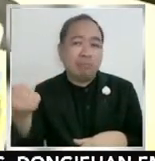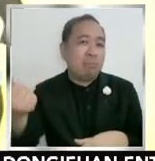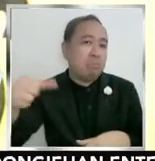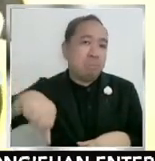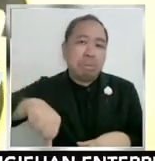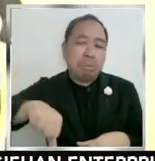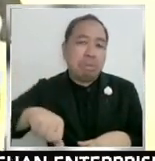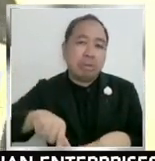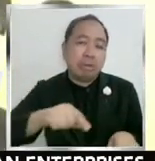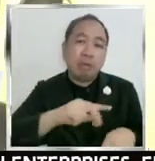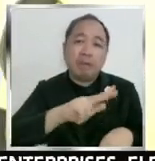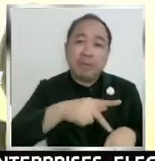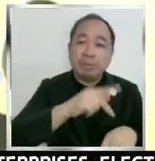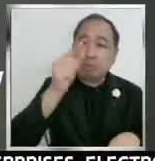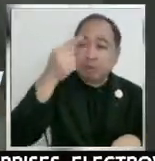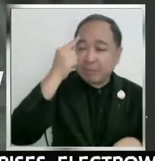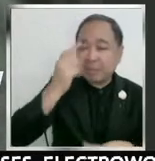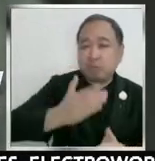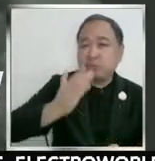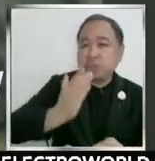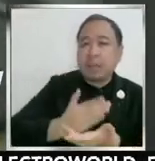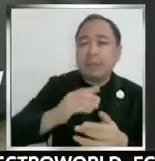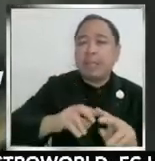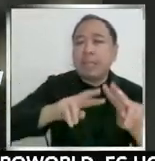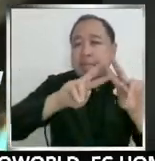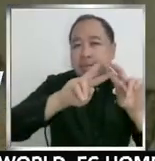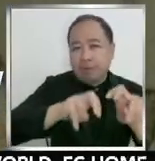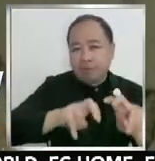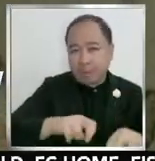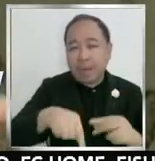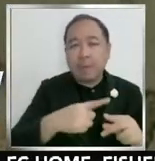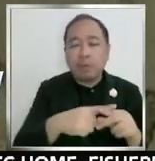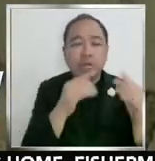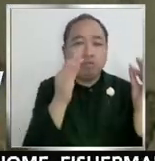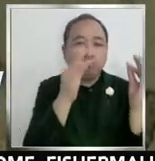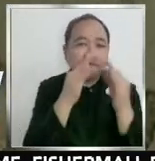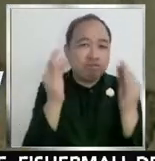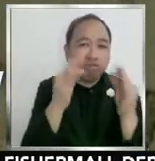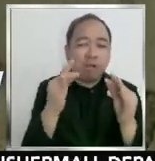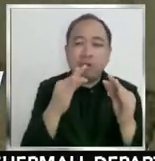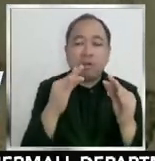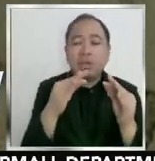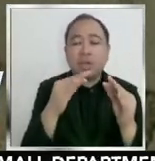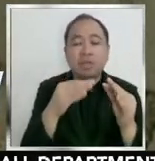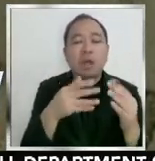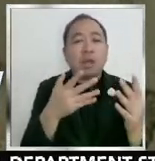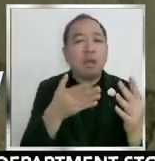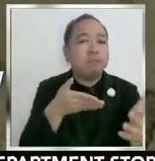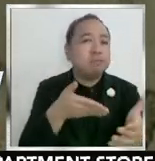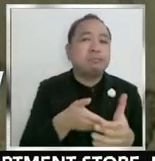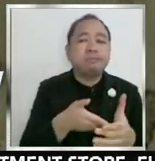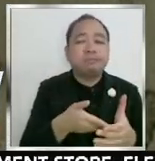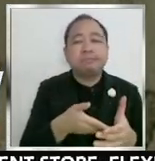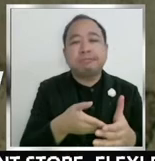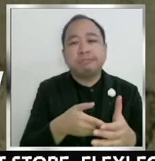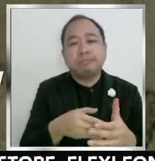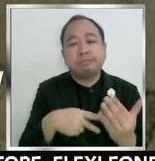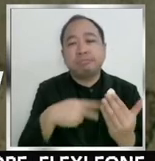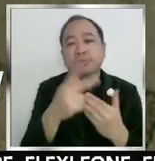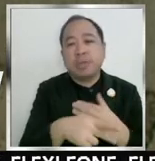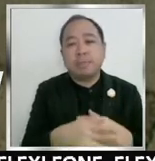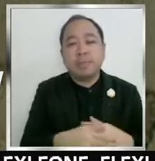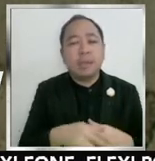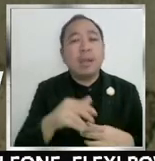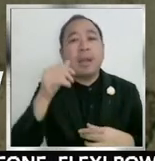Pilipinas na ipatigil ang investigasyon sa gera kontra droga. Kagabi, ang konti nga lang yung ano ko eh. Konti lang yung tulog ko